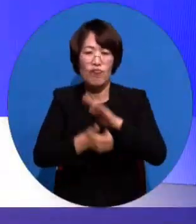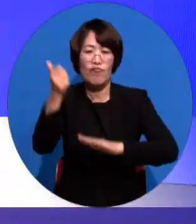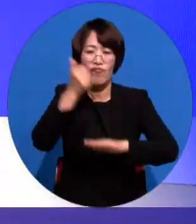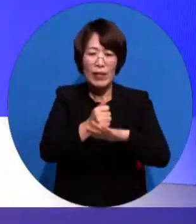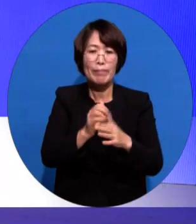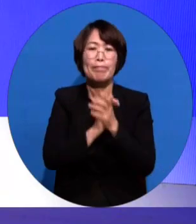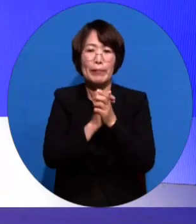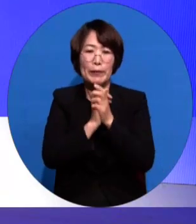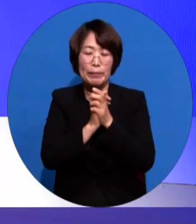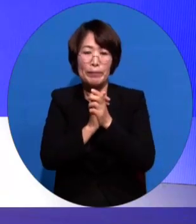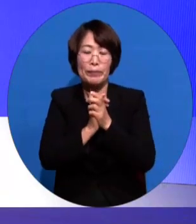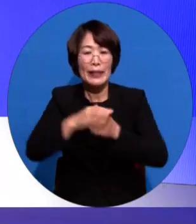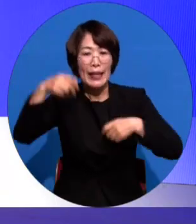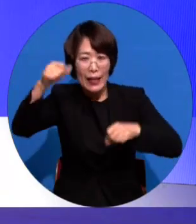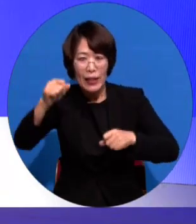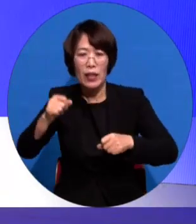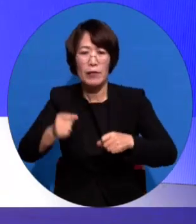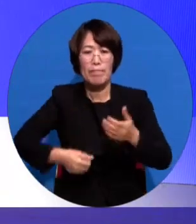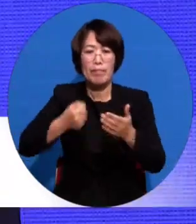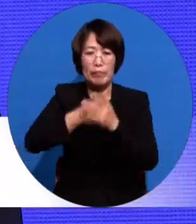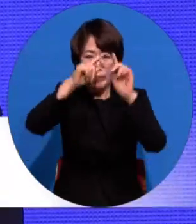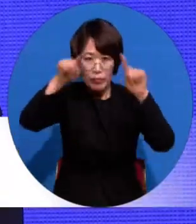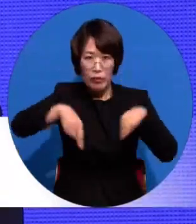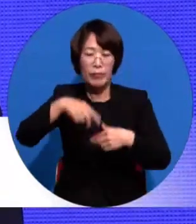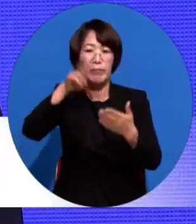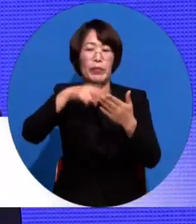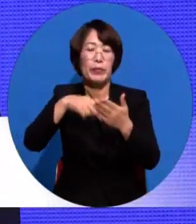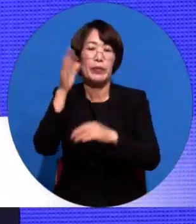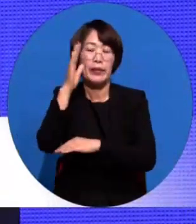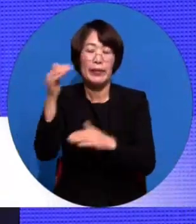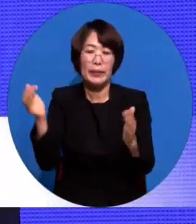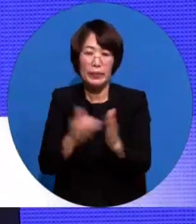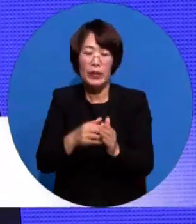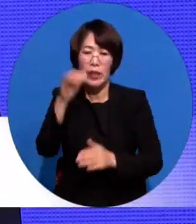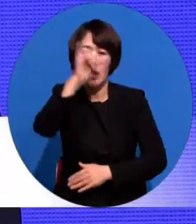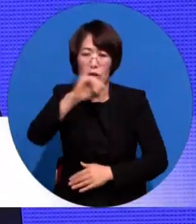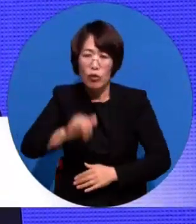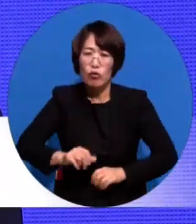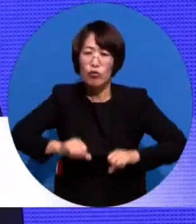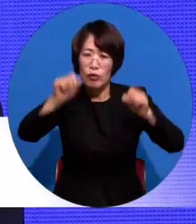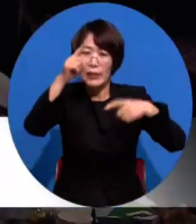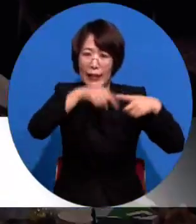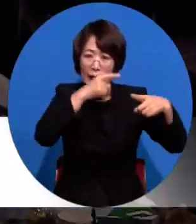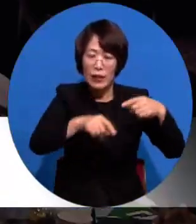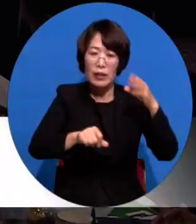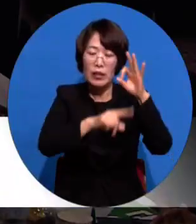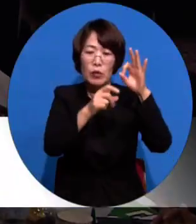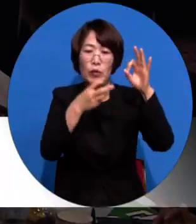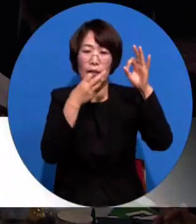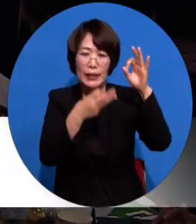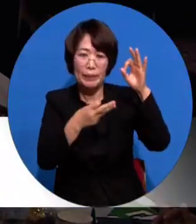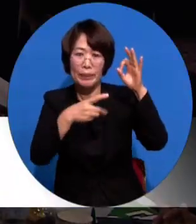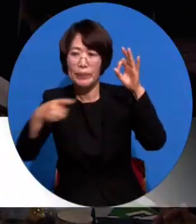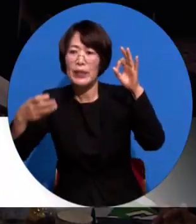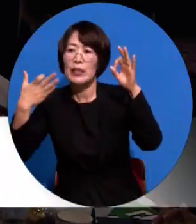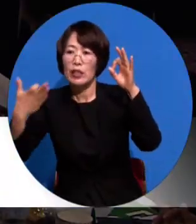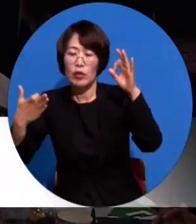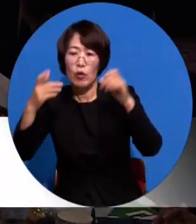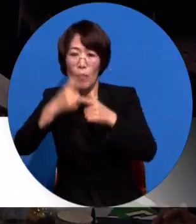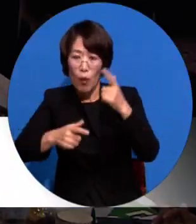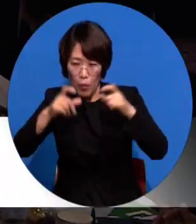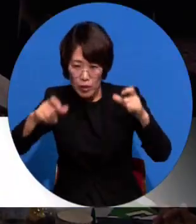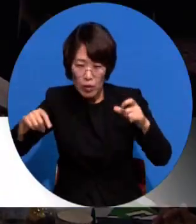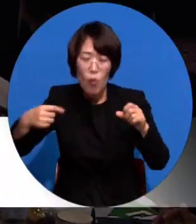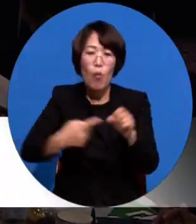다짐하는 퍼포먼스와 결의문 낭독 등이 이어졌습니다. 전국체전은 10월 13일부터 19일까지 목포를